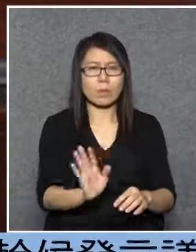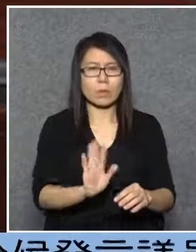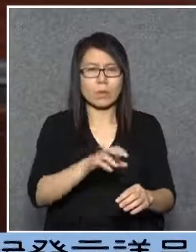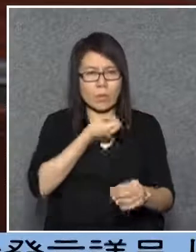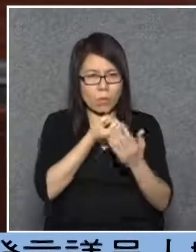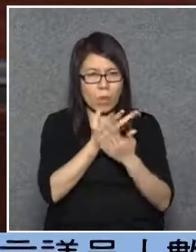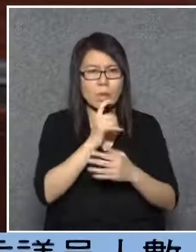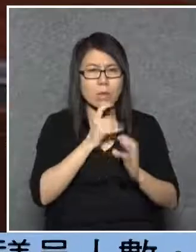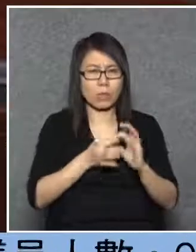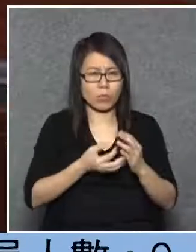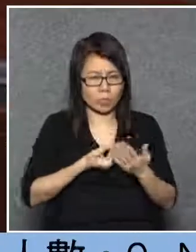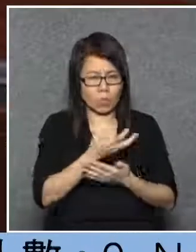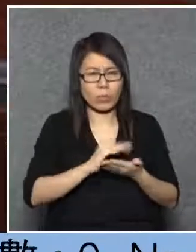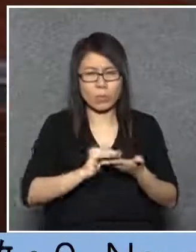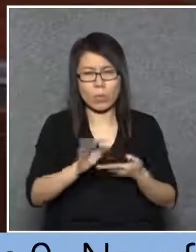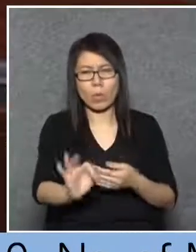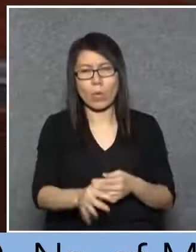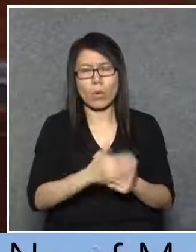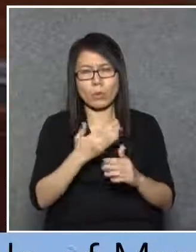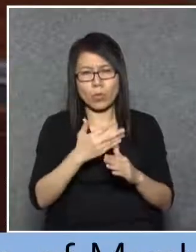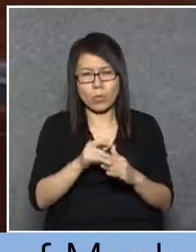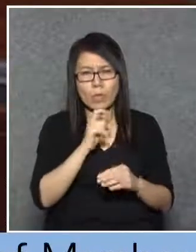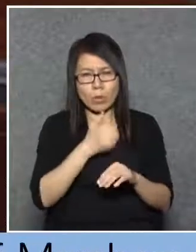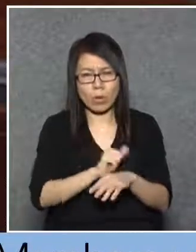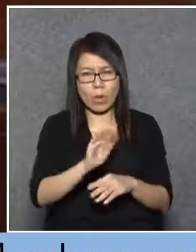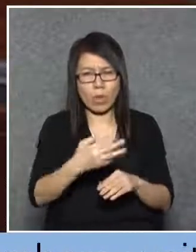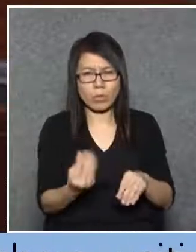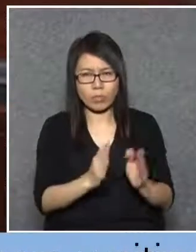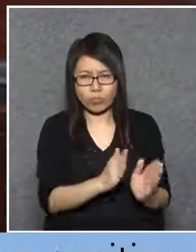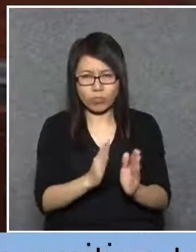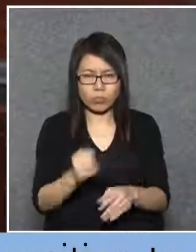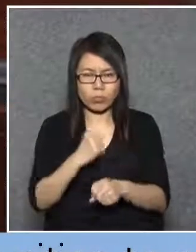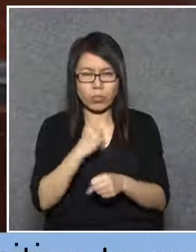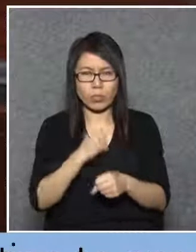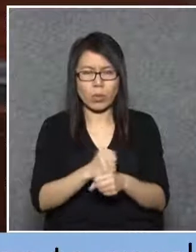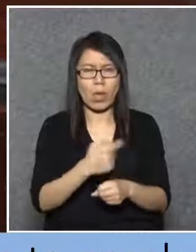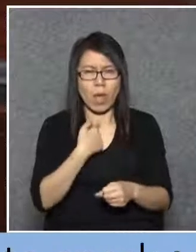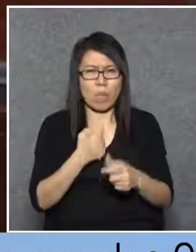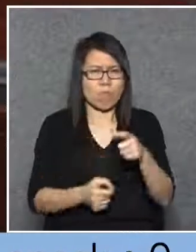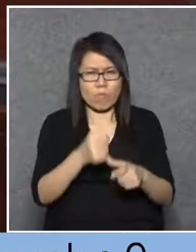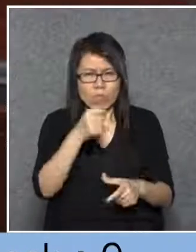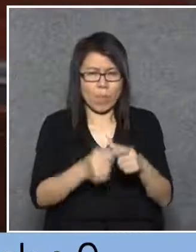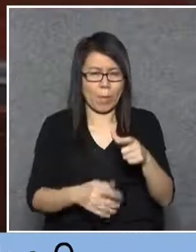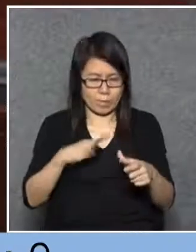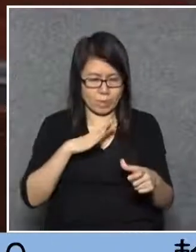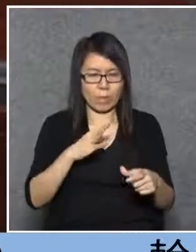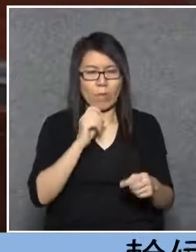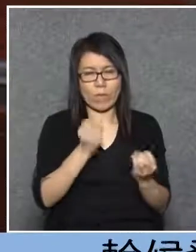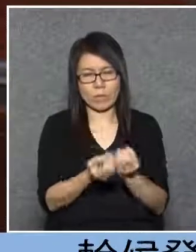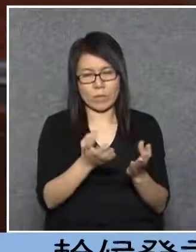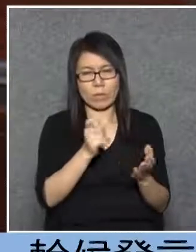作出交代，故此不排除在運作上作出不公平的情況。